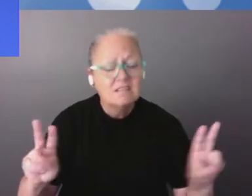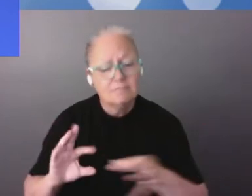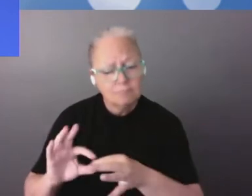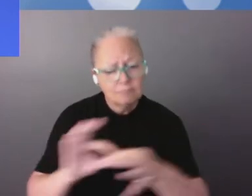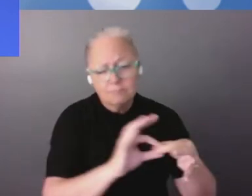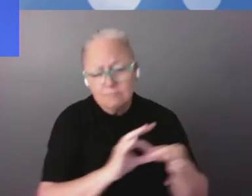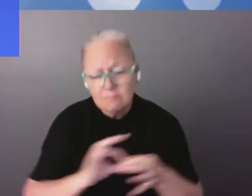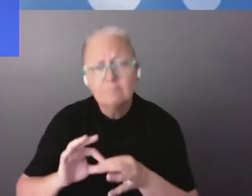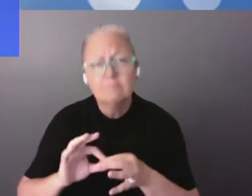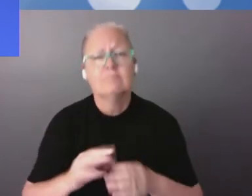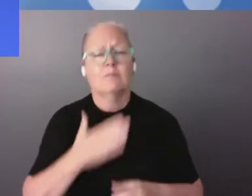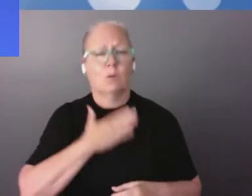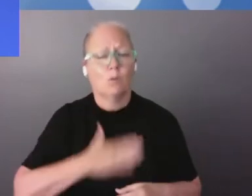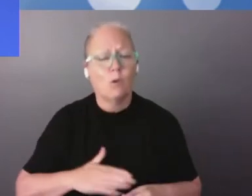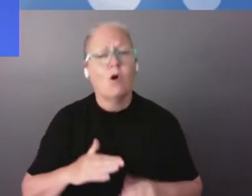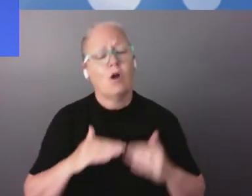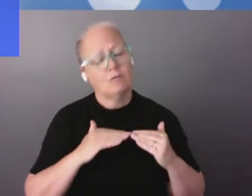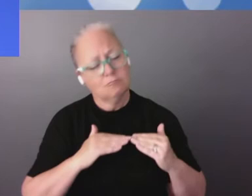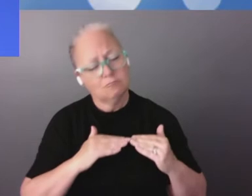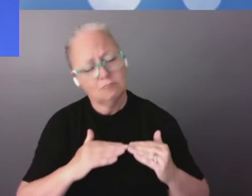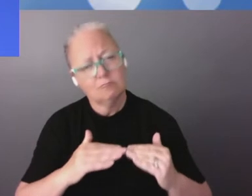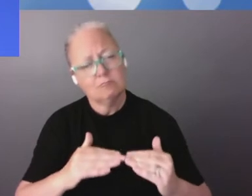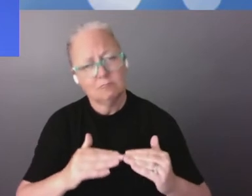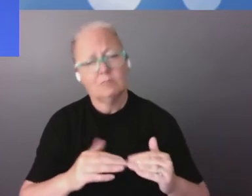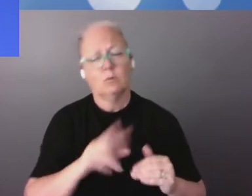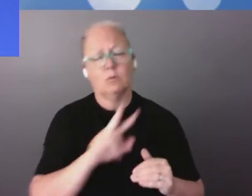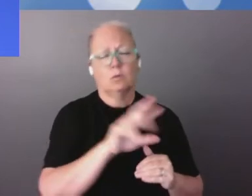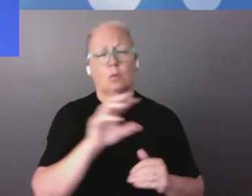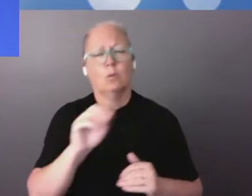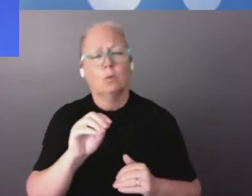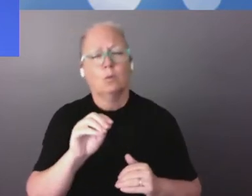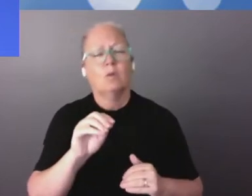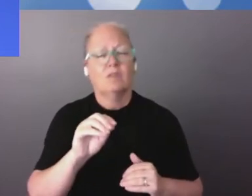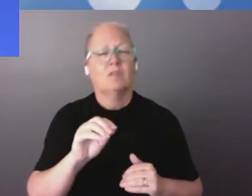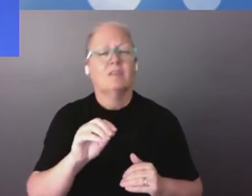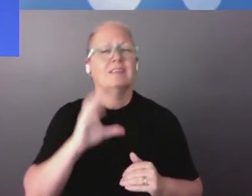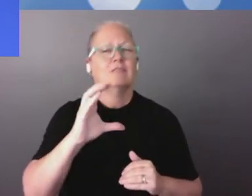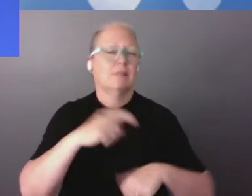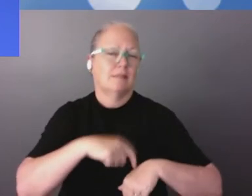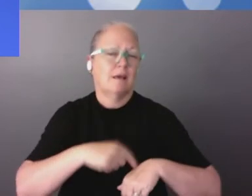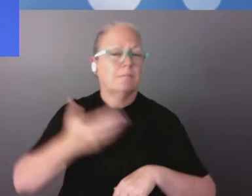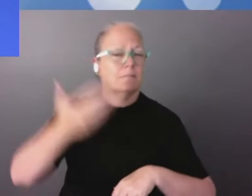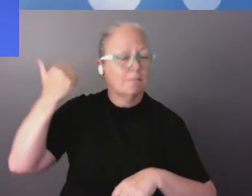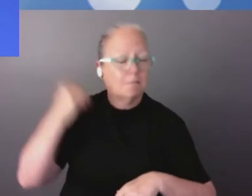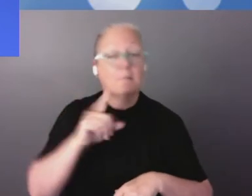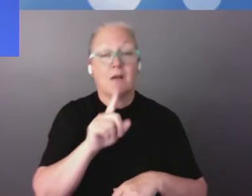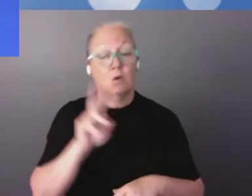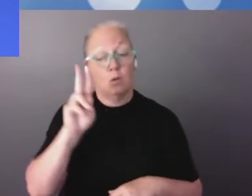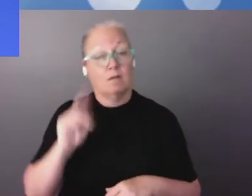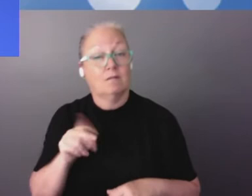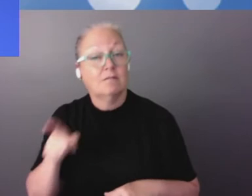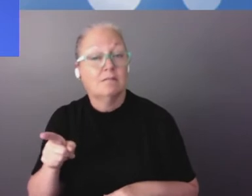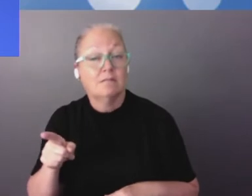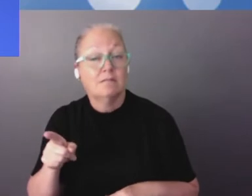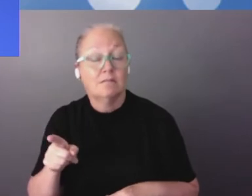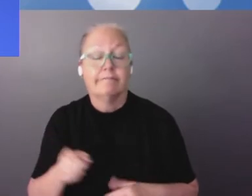العشرين. فاليوم أيضا منظمة الأمم المتحدة في القرن 21 أنا متأكد سوف تنجح في